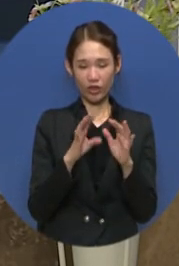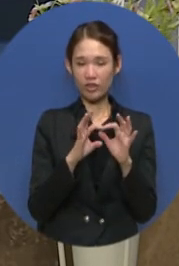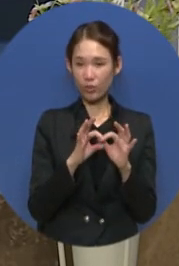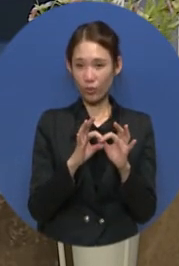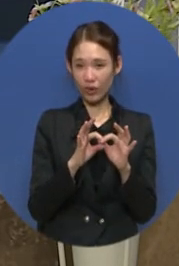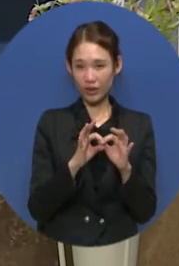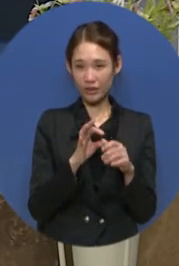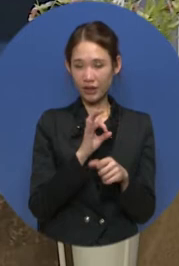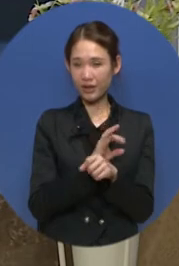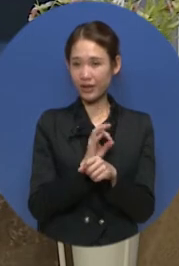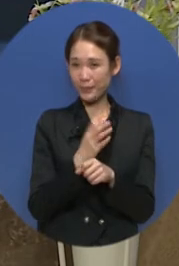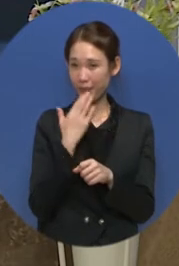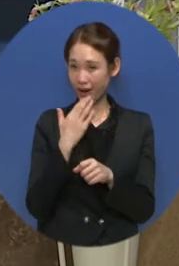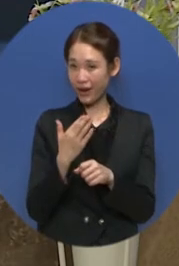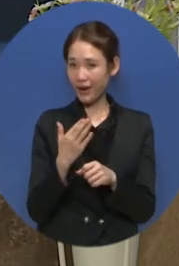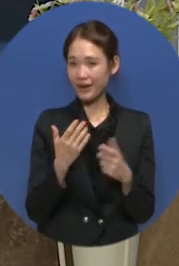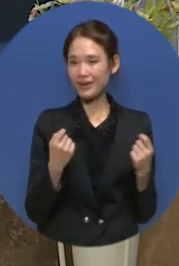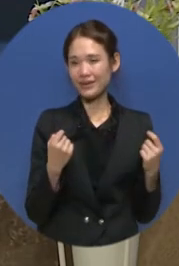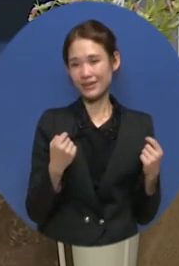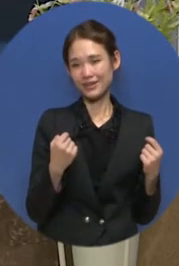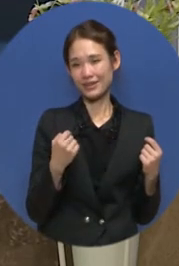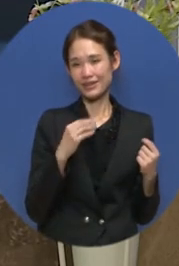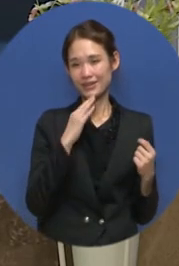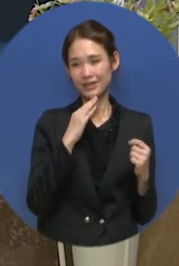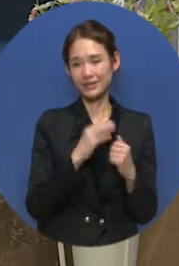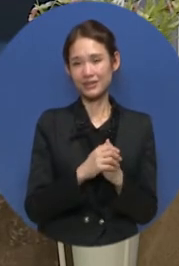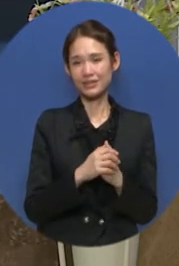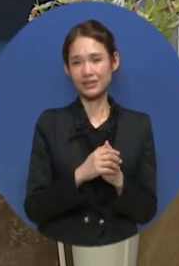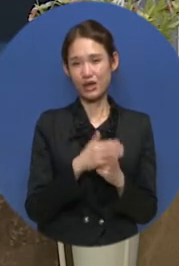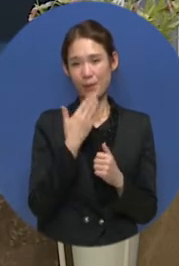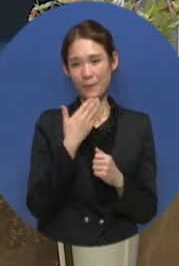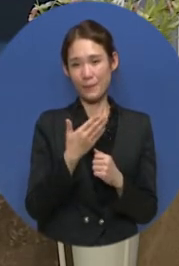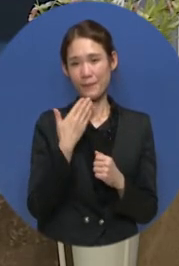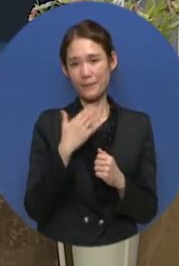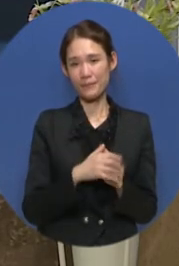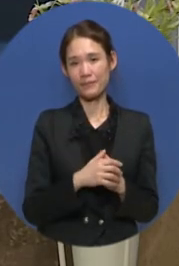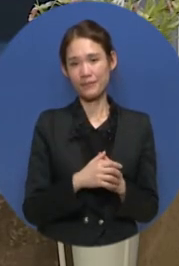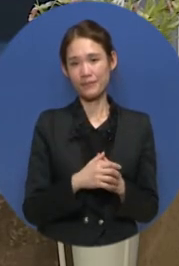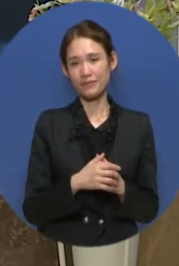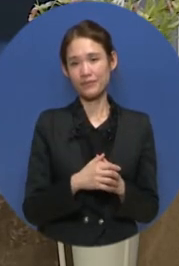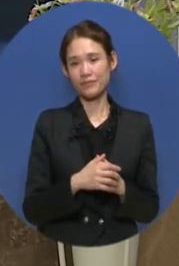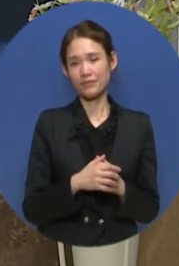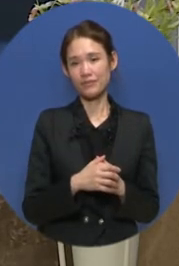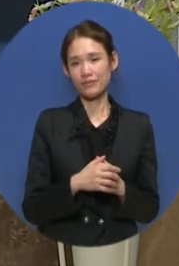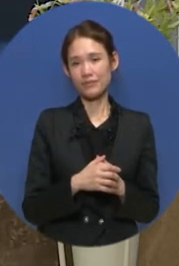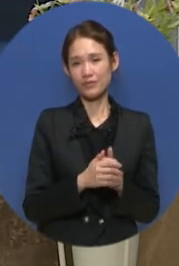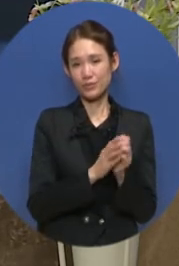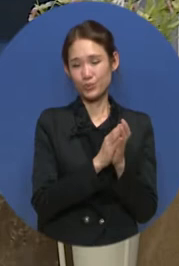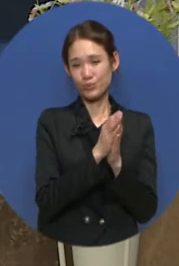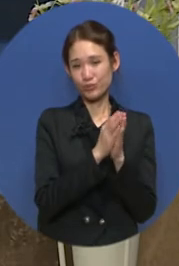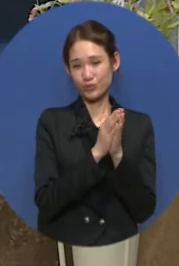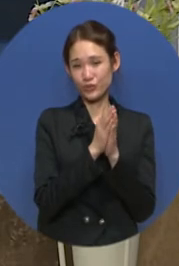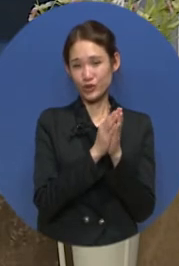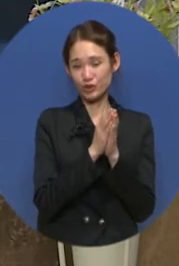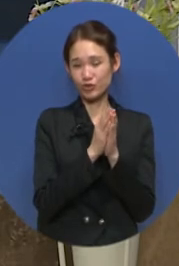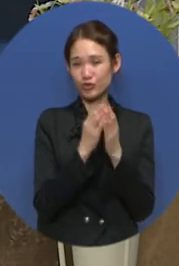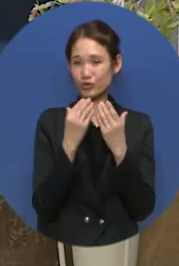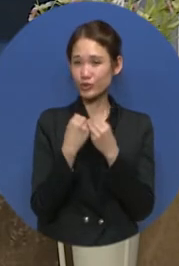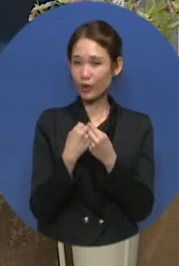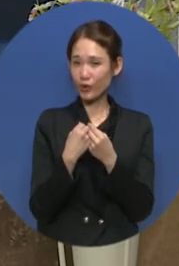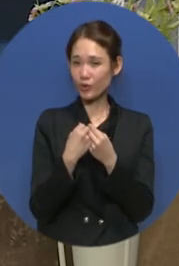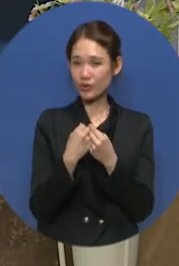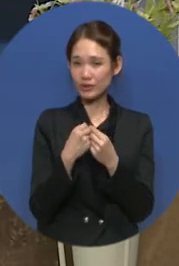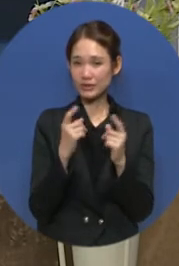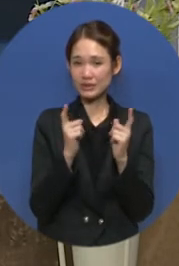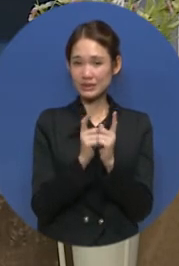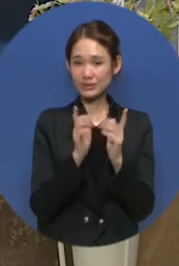통해서 네, 사이트, 쇼핑몰 사이트를 통해서 구매가 가능하고요. 근데 이런 비누 같은 경우에는 네. 그러면